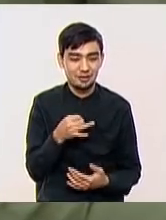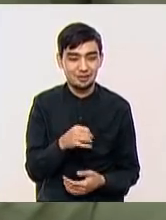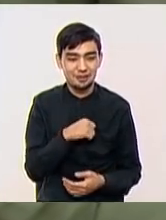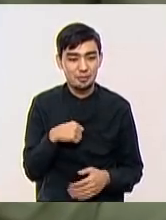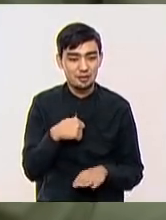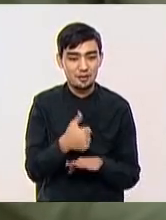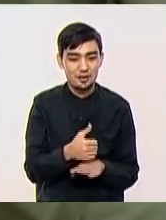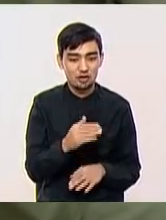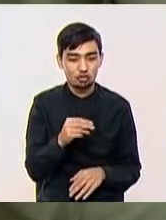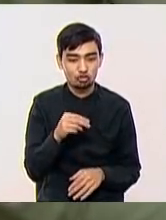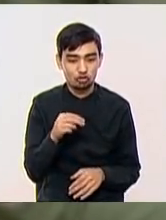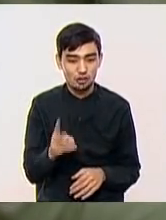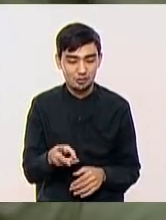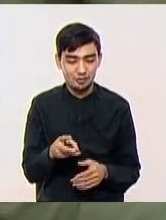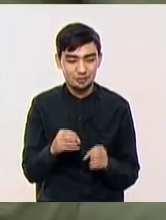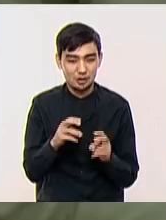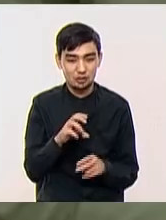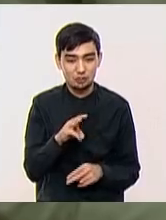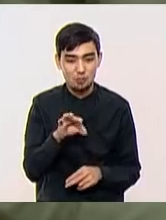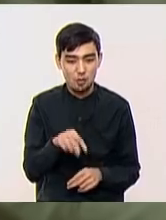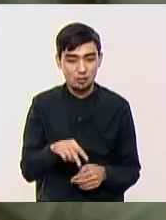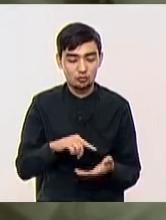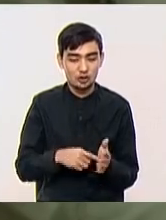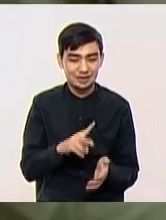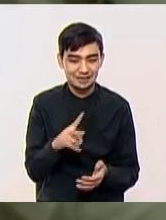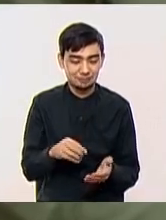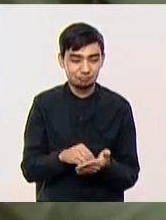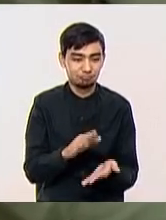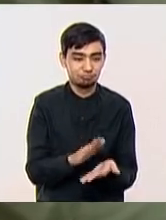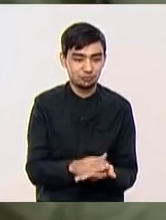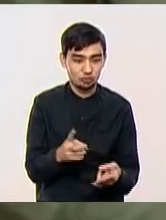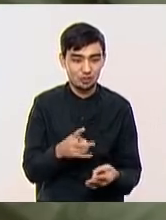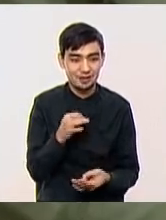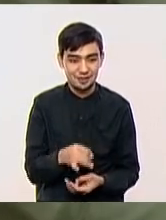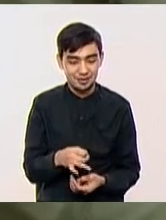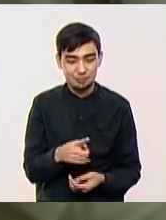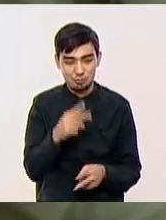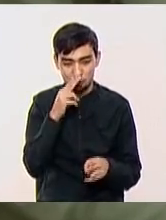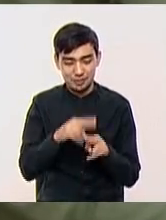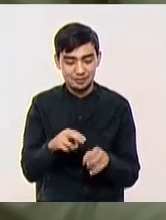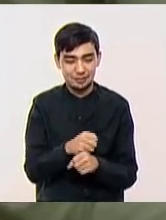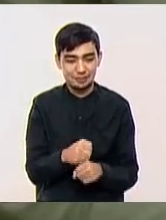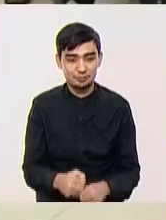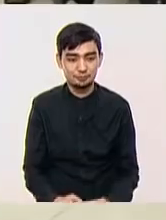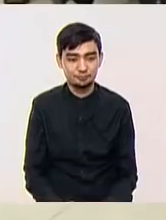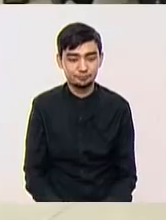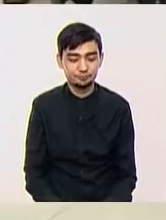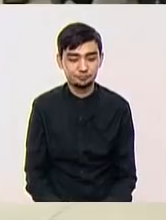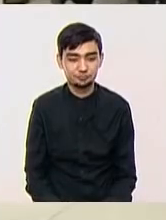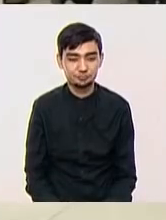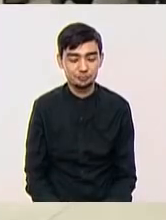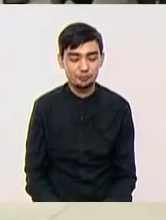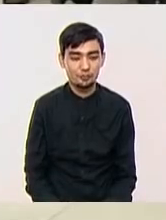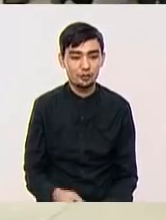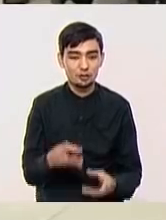Бастысы фискалды чекті Смол.кз сайтына тіркеуіңіз қажет және оны жоғалтып алмаңыз.